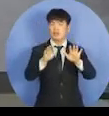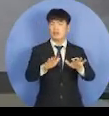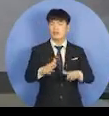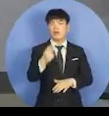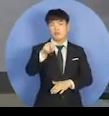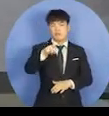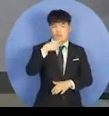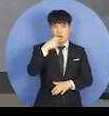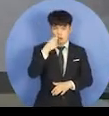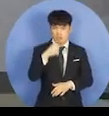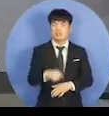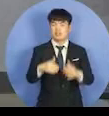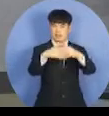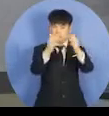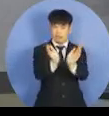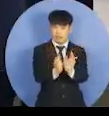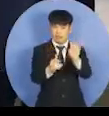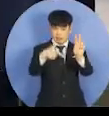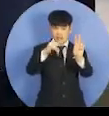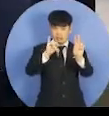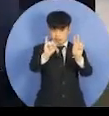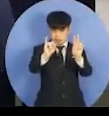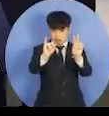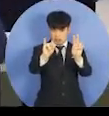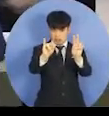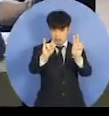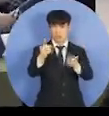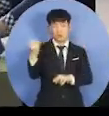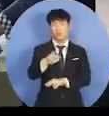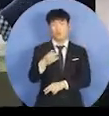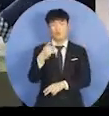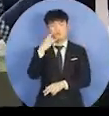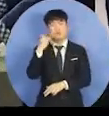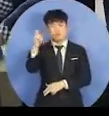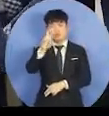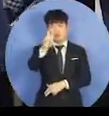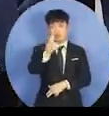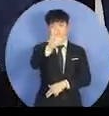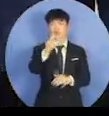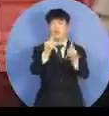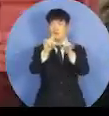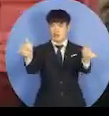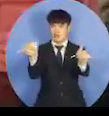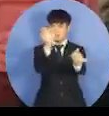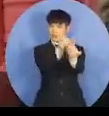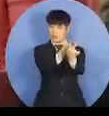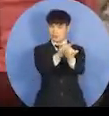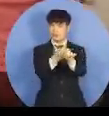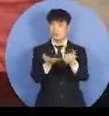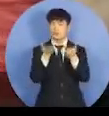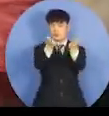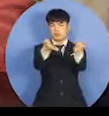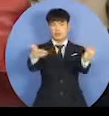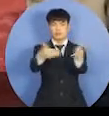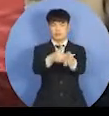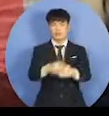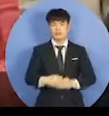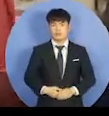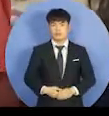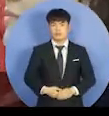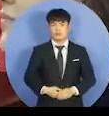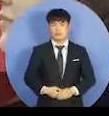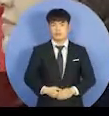시는 2017년 학부모 건강 먹거리 지킴이단 제2기 발대식을 열고 학부모 25명에게 위촉장을